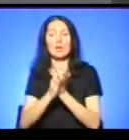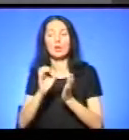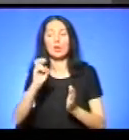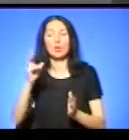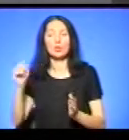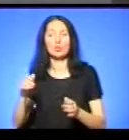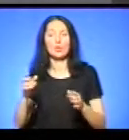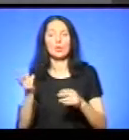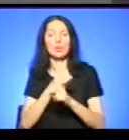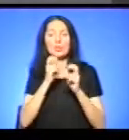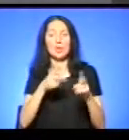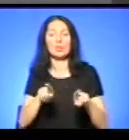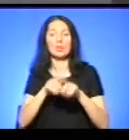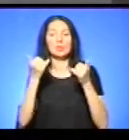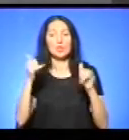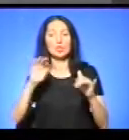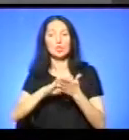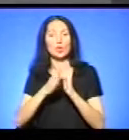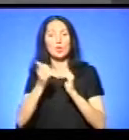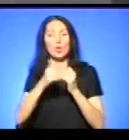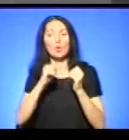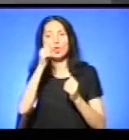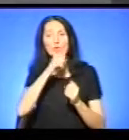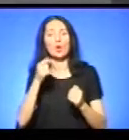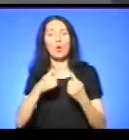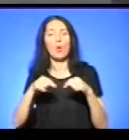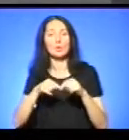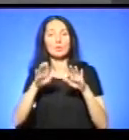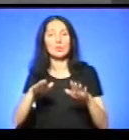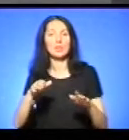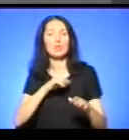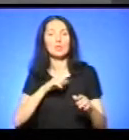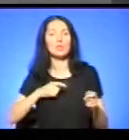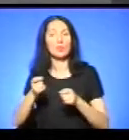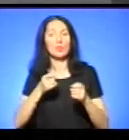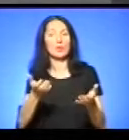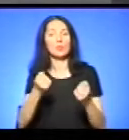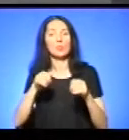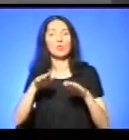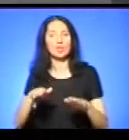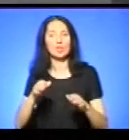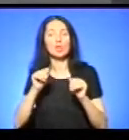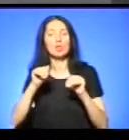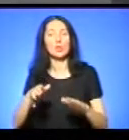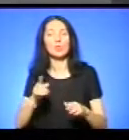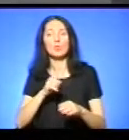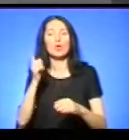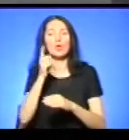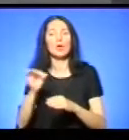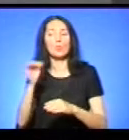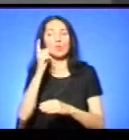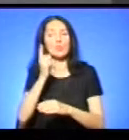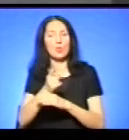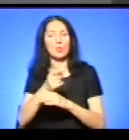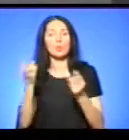надзвичайних ситуацій. Щороку органами місцевого самоврядування приймаються рішення і розпорядження про заборону випалювання стерні,